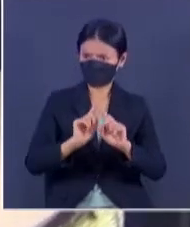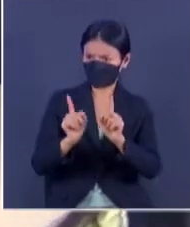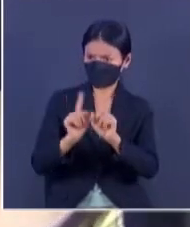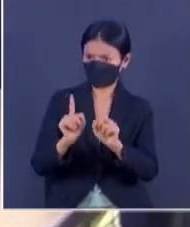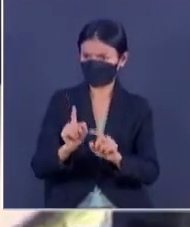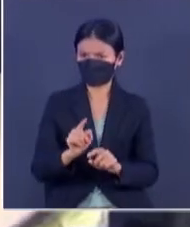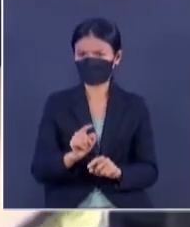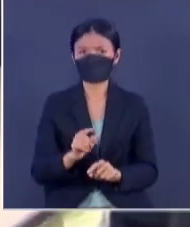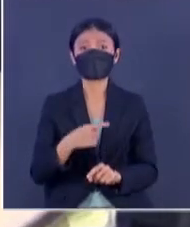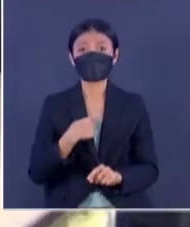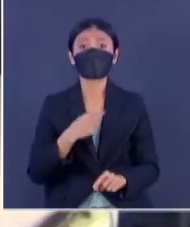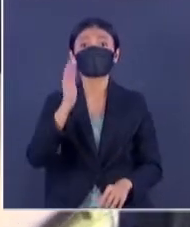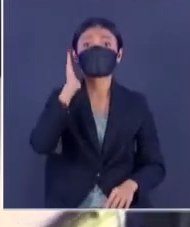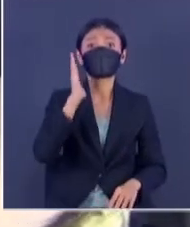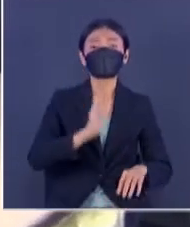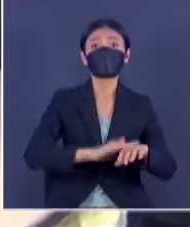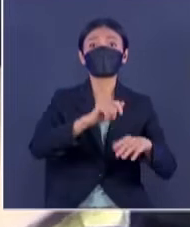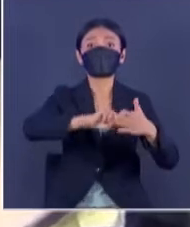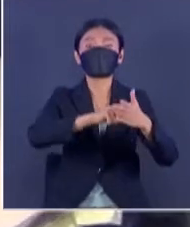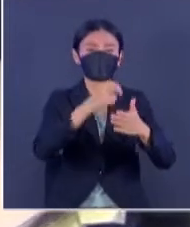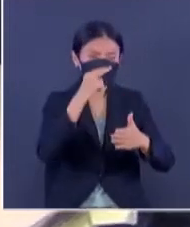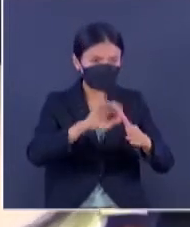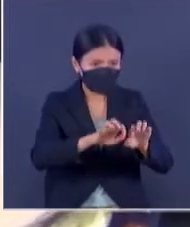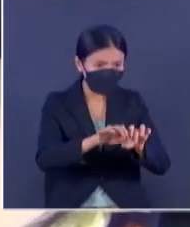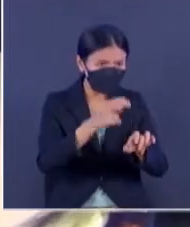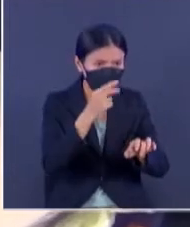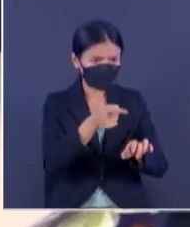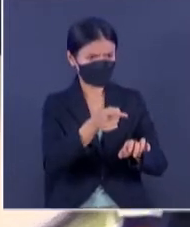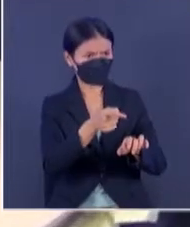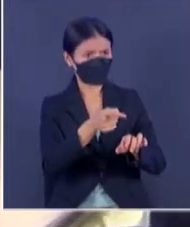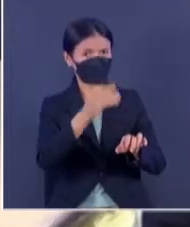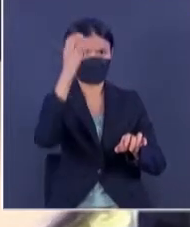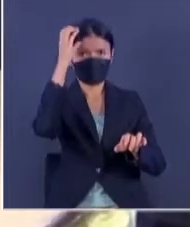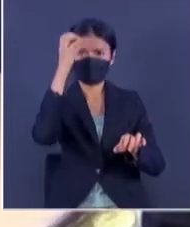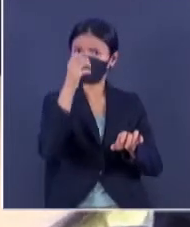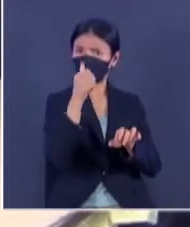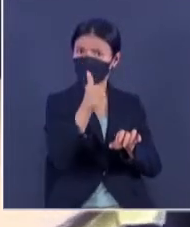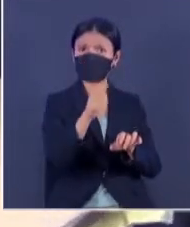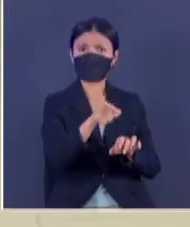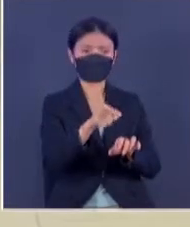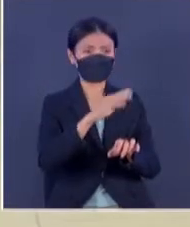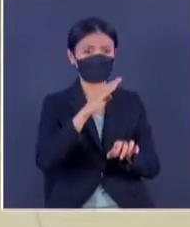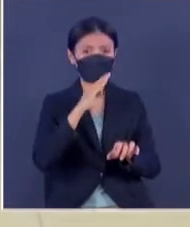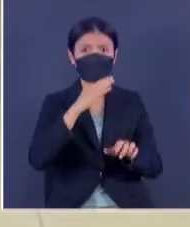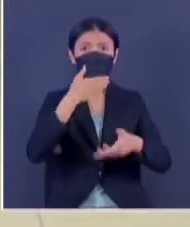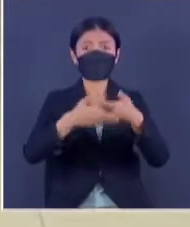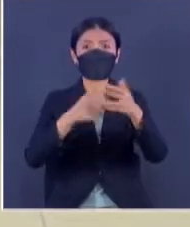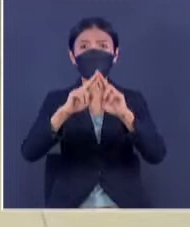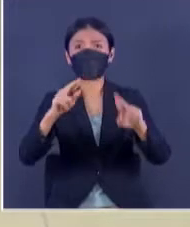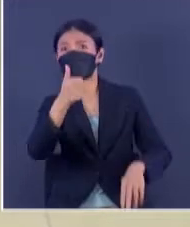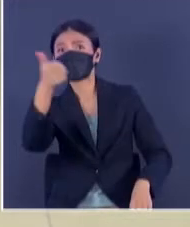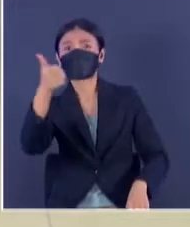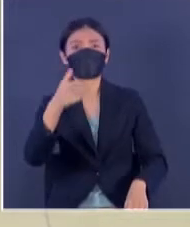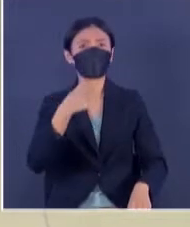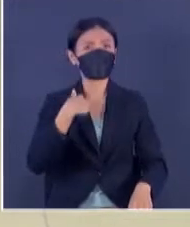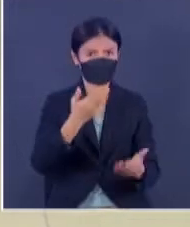สูงทีเดียวเพราะว่าสเปคเนี่ยของเครื่องยังแรงอยู่แล้วก็ใช้งานได้ดีอยู่ถ้าเกิดนำเอาไปขายในโรงรับจำนำเนี่ยราคาจะต้องสูงกว่านี้อย่างแน่